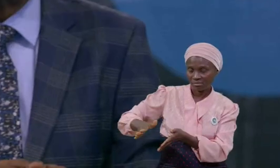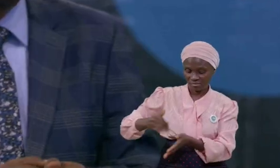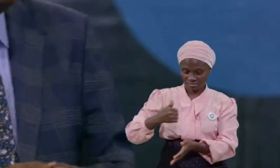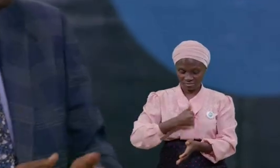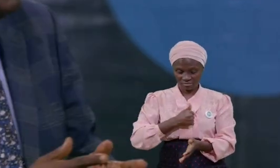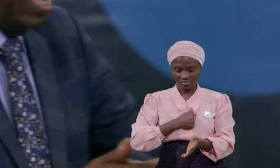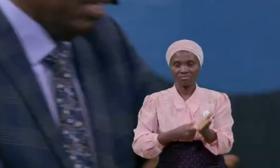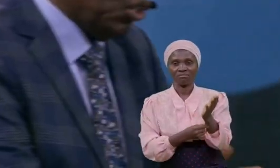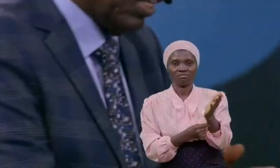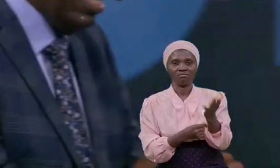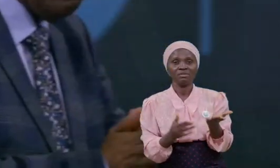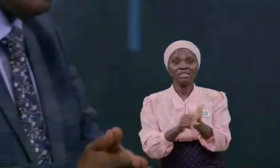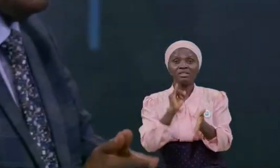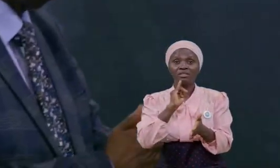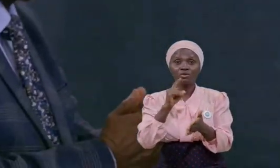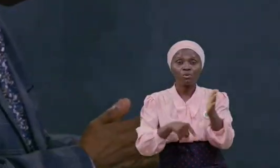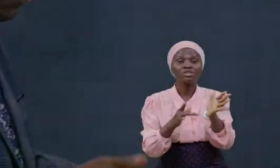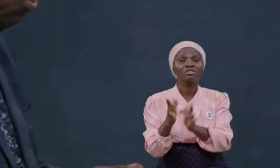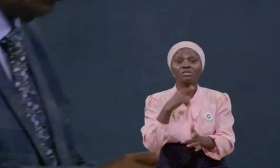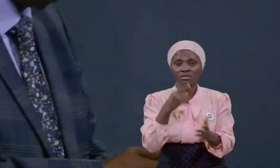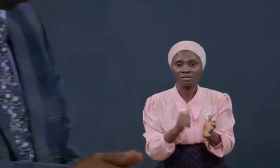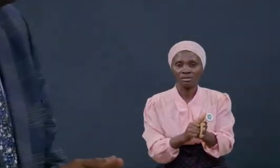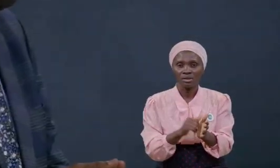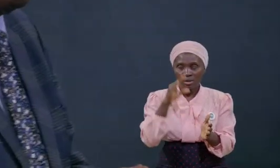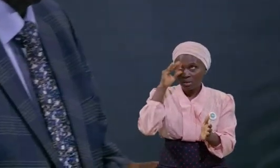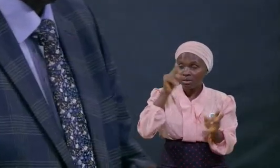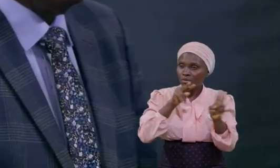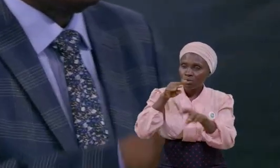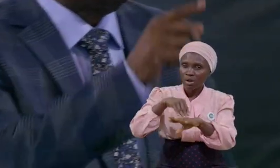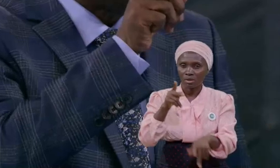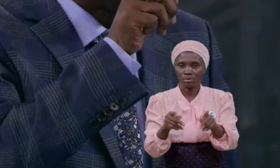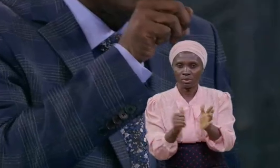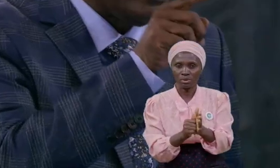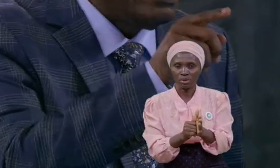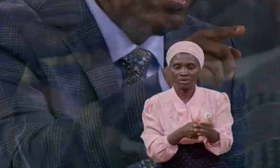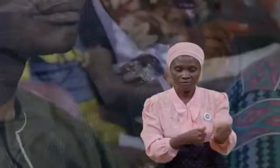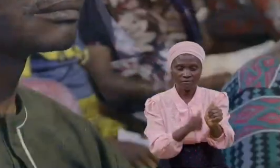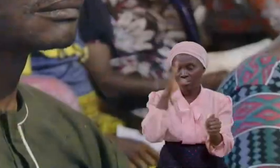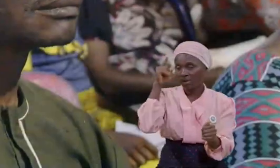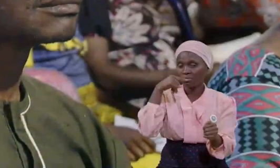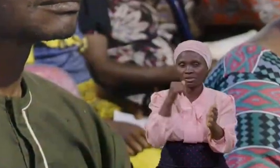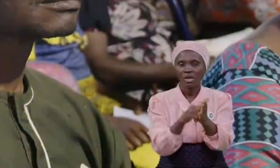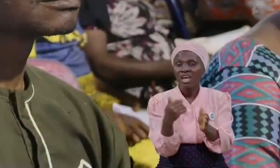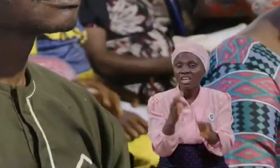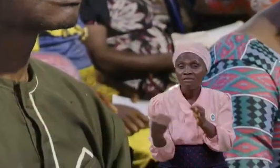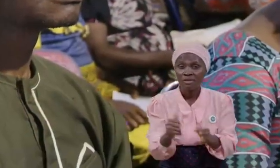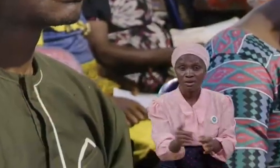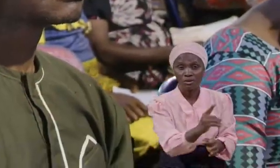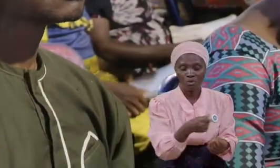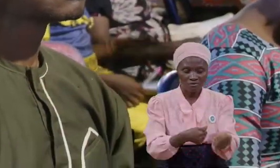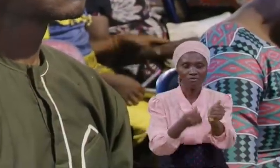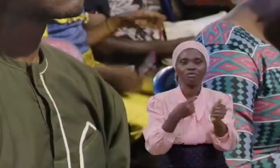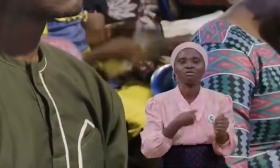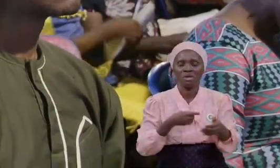qui le suivaient et il a dit, si quelqu'un me suit, qu'il renonce à lui-même